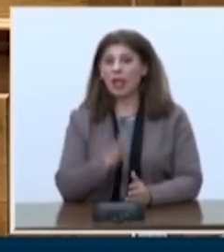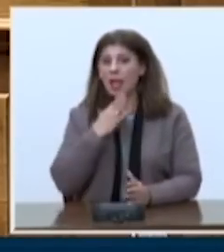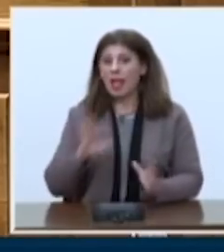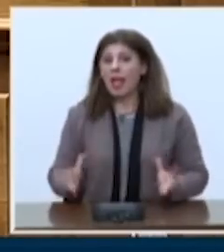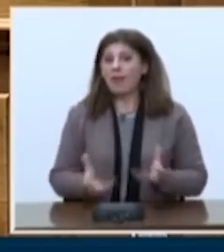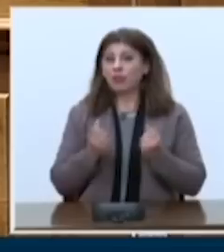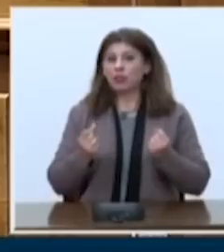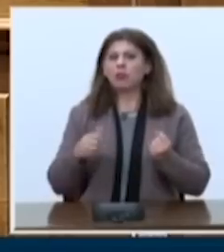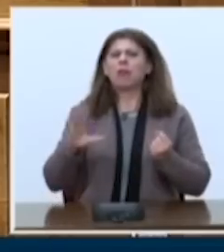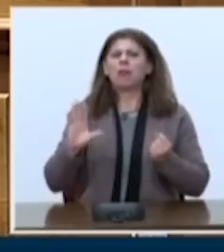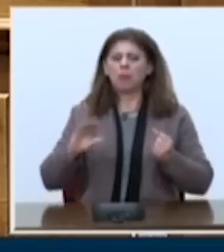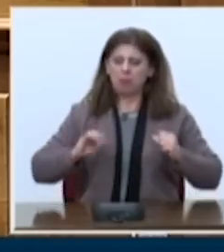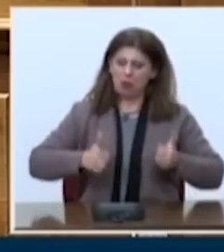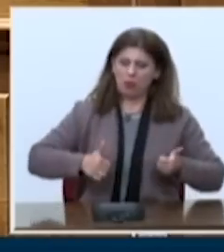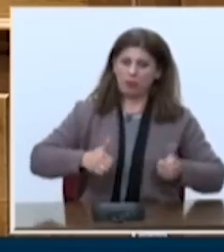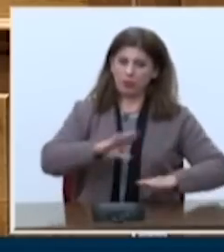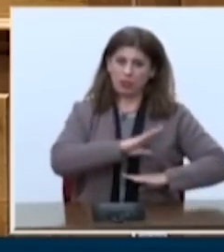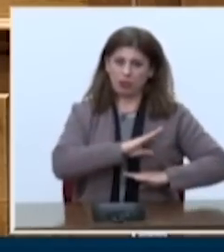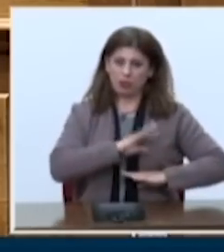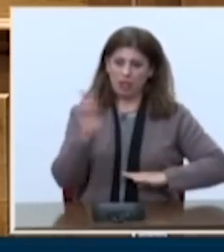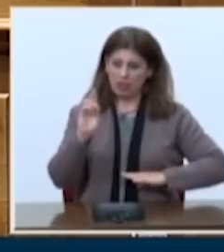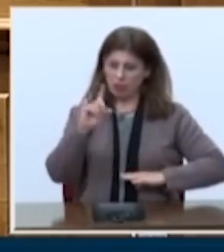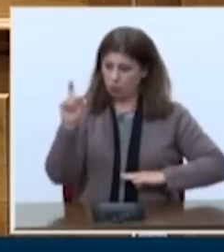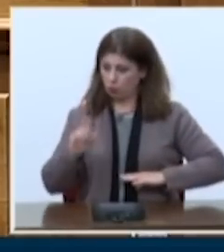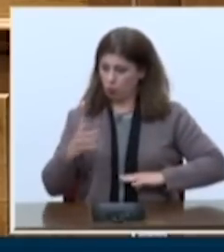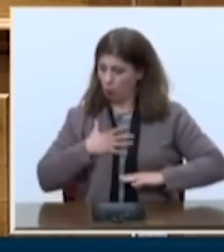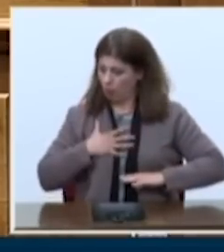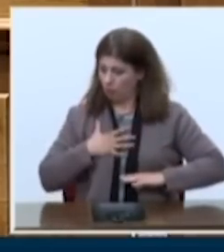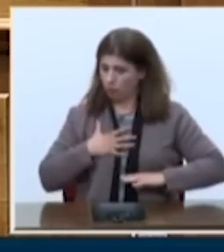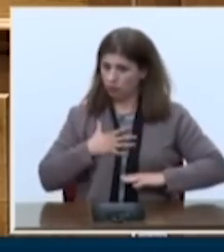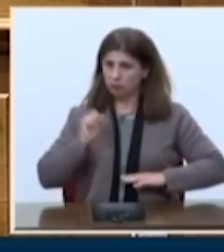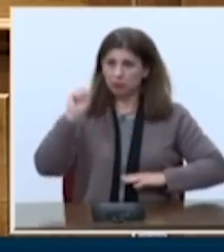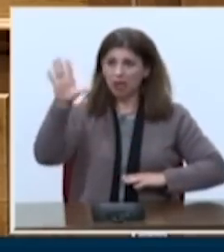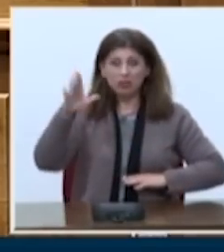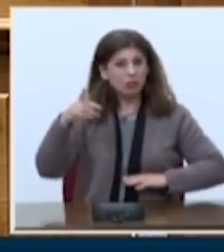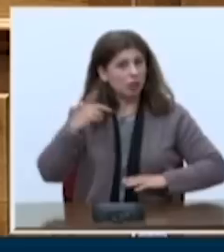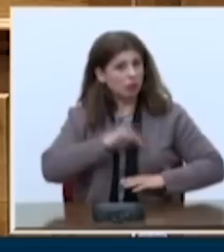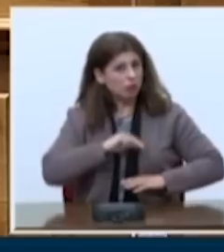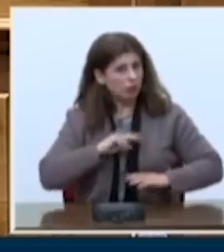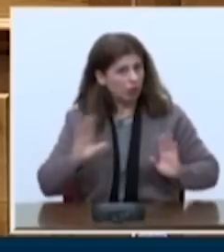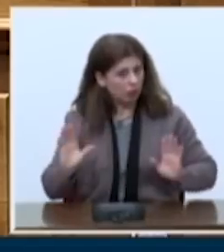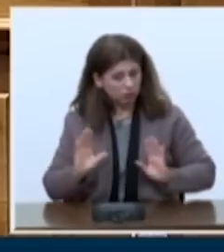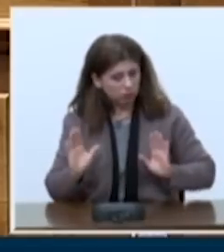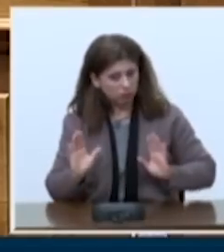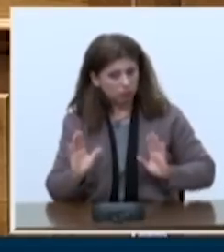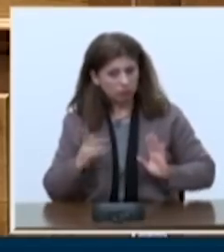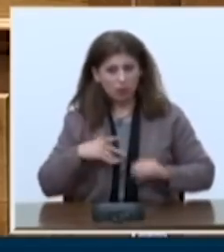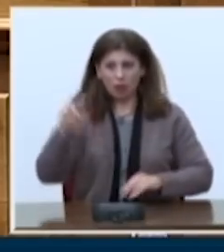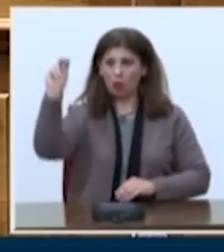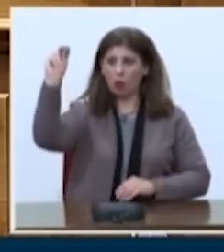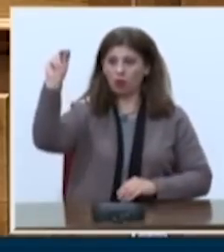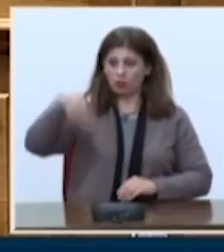πρόθυμοι στρατιωτικοί να ρισκάρουν τη ζωή τους για ξένα συμφέροντα από αυτά που έχουν ορκιστεί να